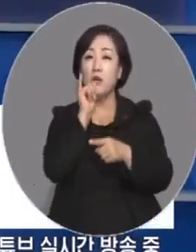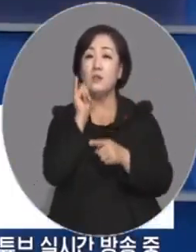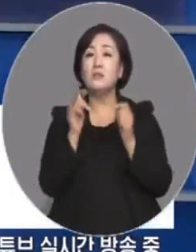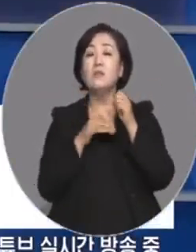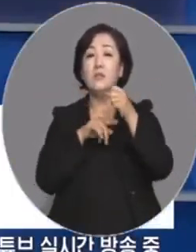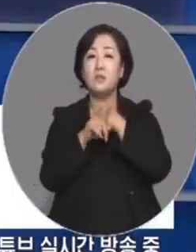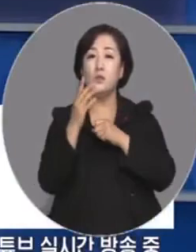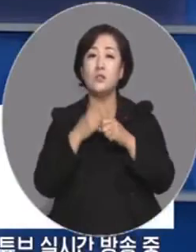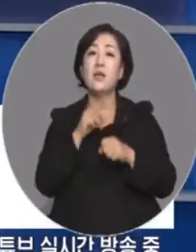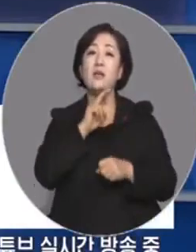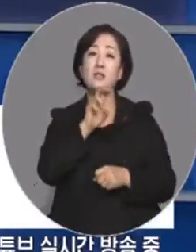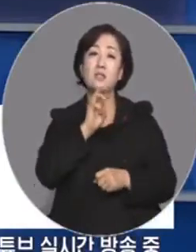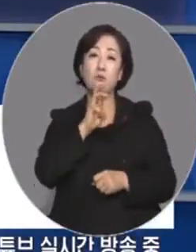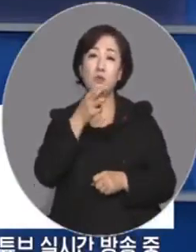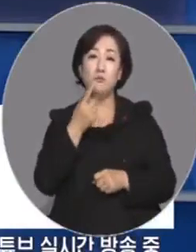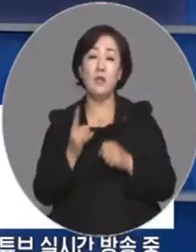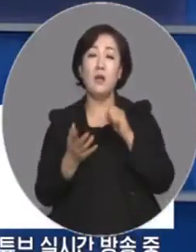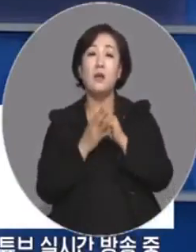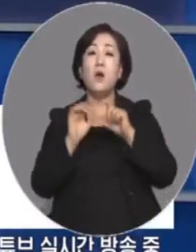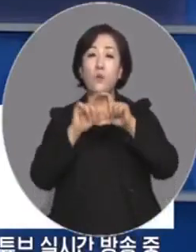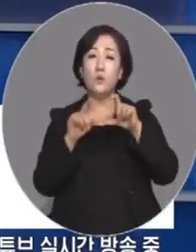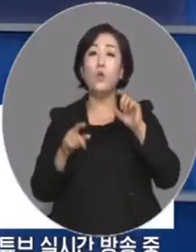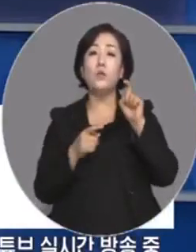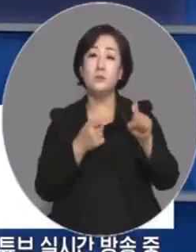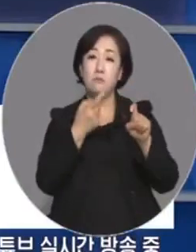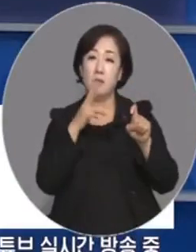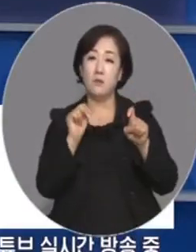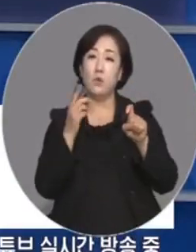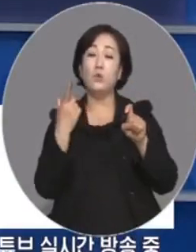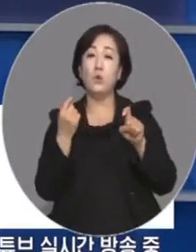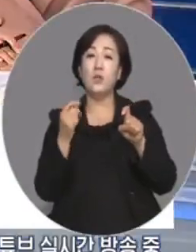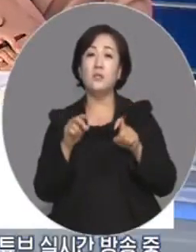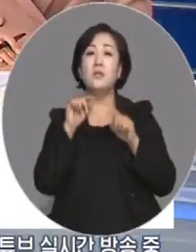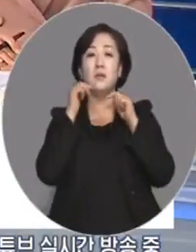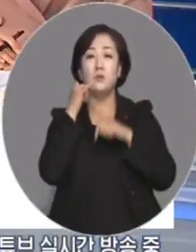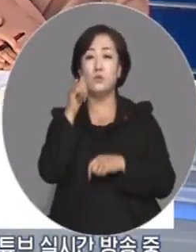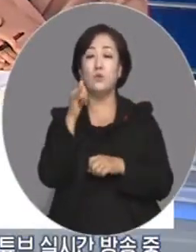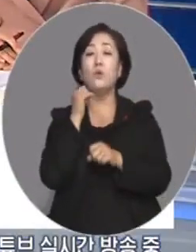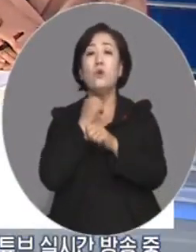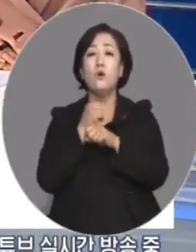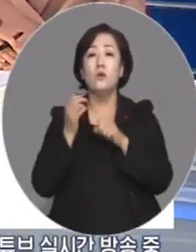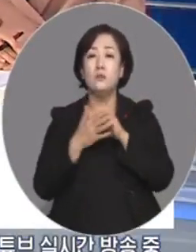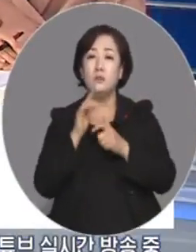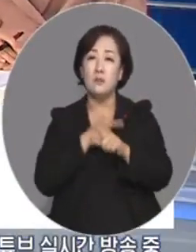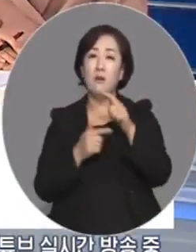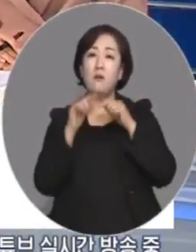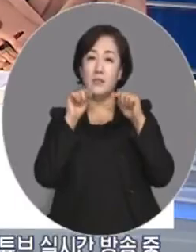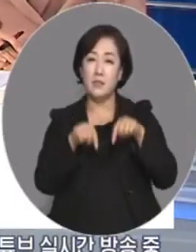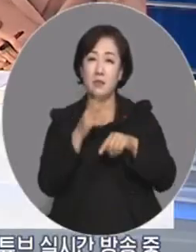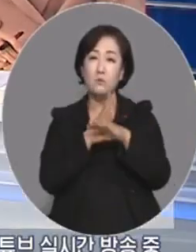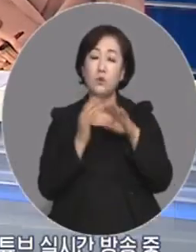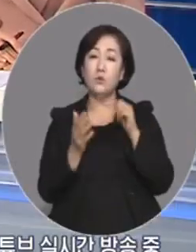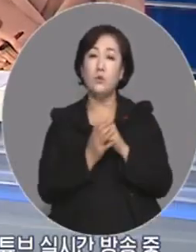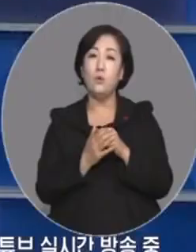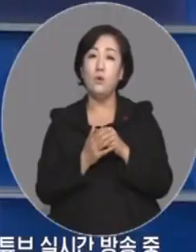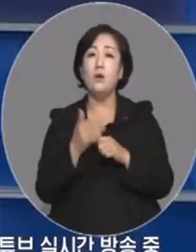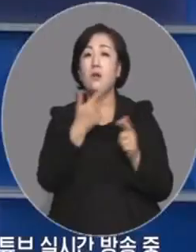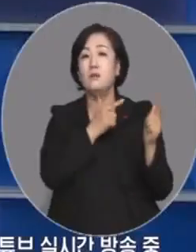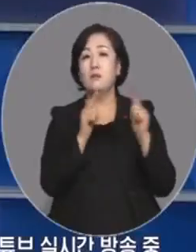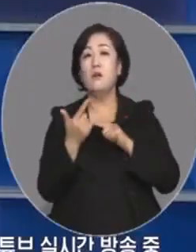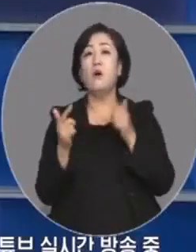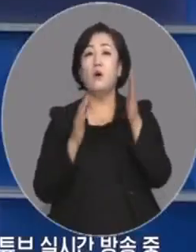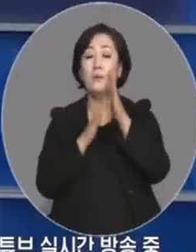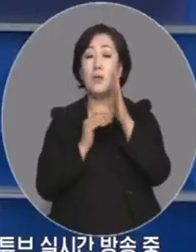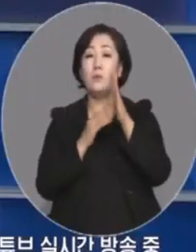보니까 20, 30대는 물론이고 10대들도 도박 중독으로 상담받는 경우가 많이 있다고 해서 이 도박이 은밀하게